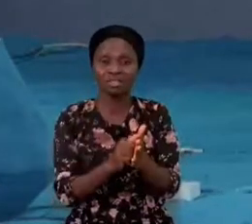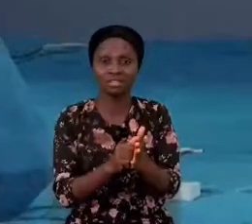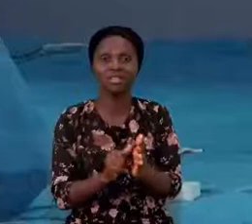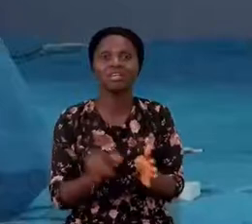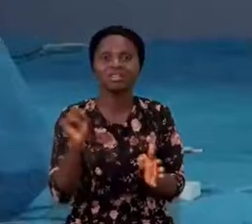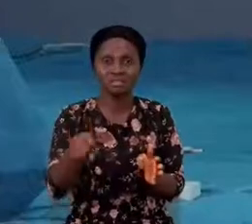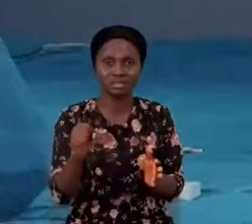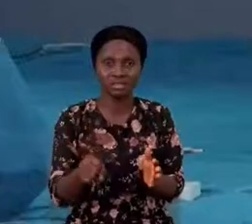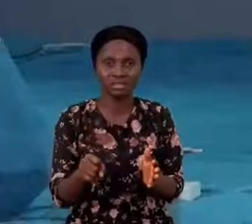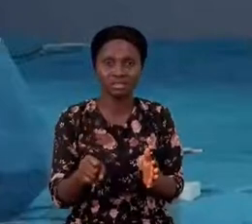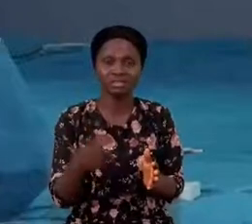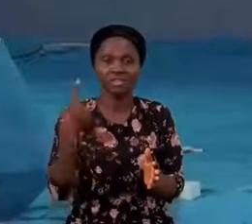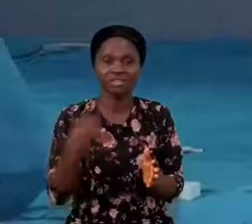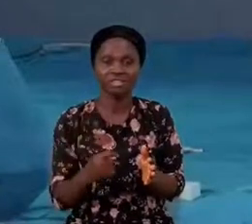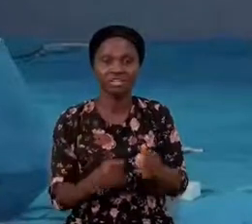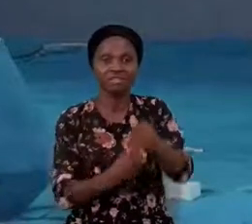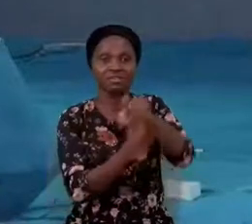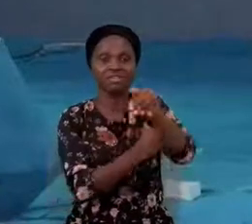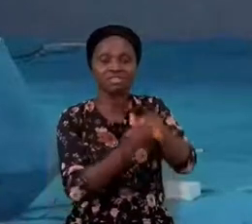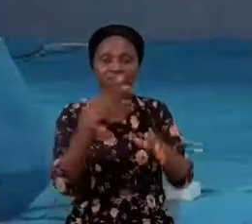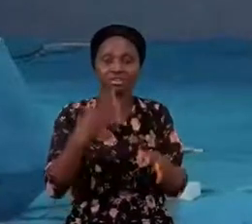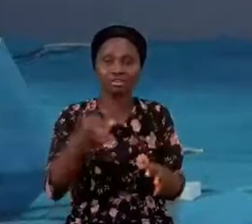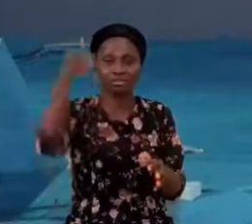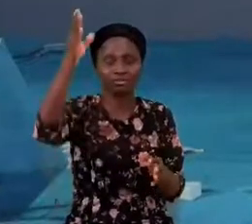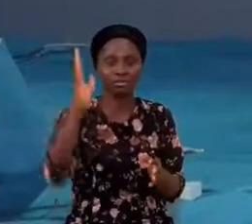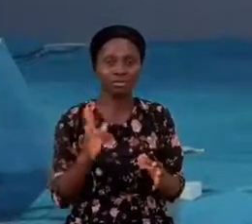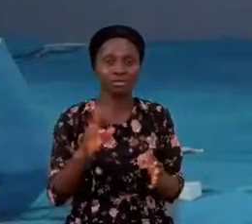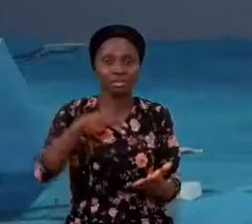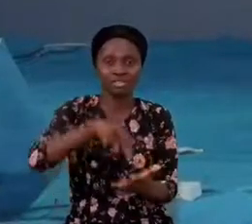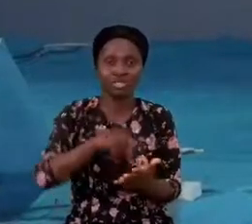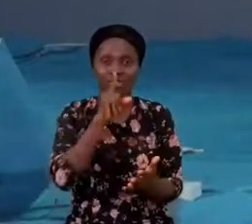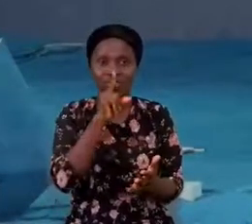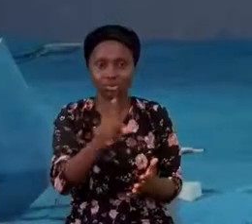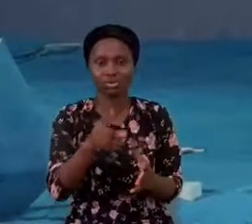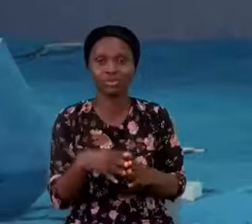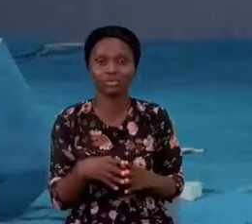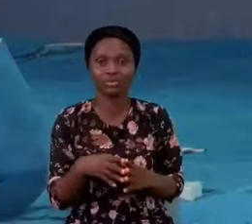lui servent de sceau. Le Seigneur connaît ceux qui lui appartiennent, et